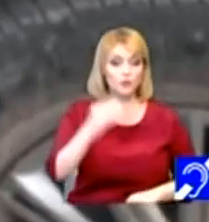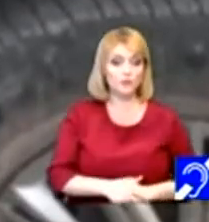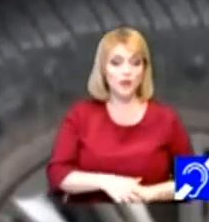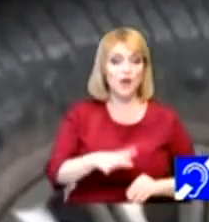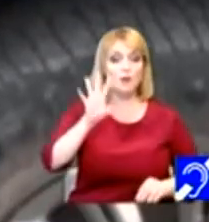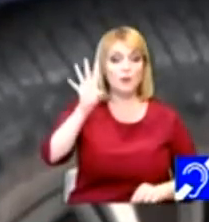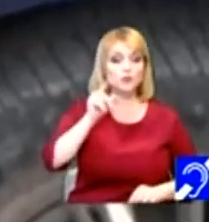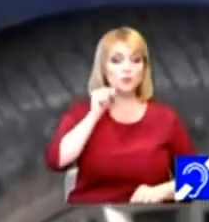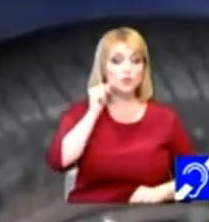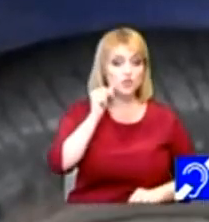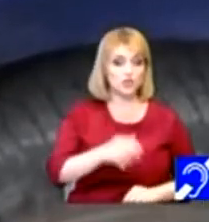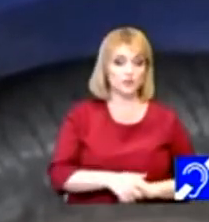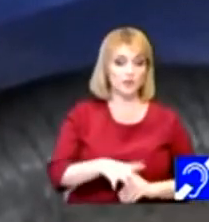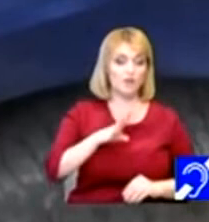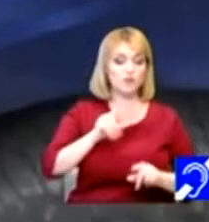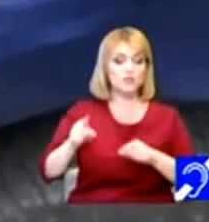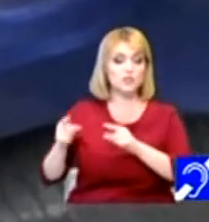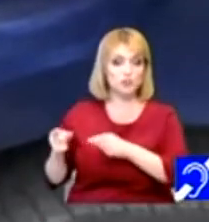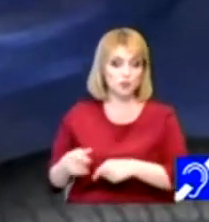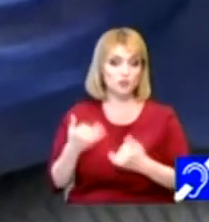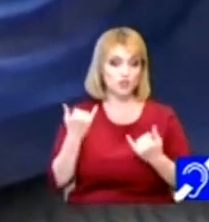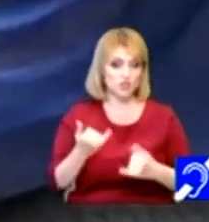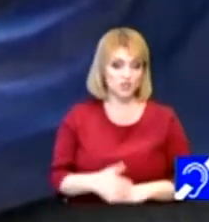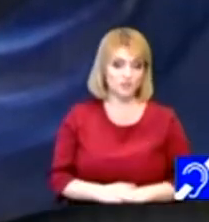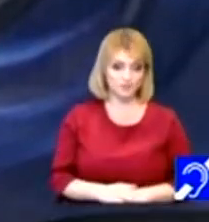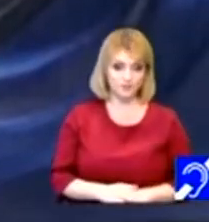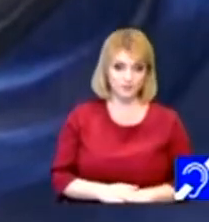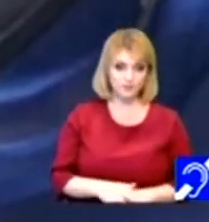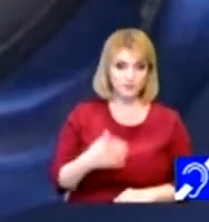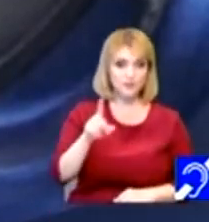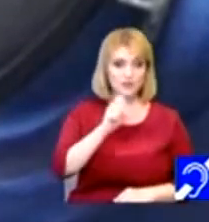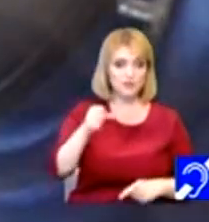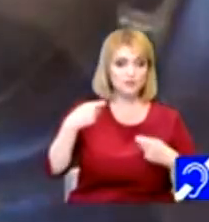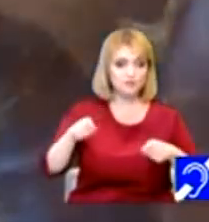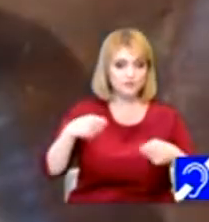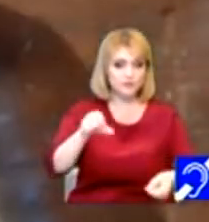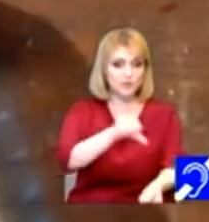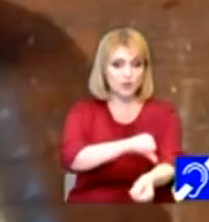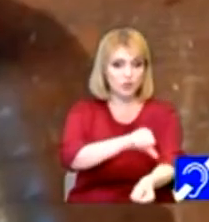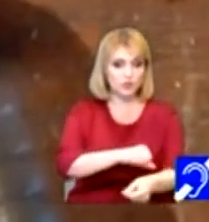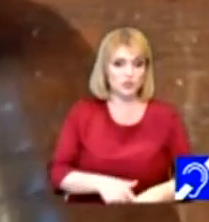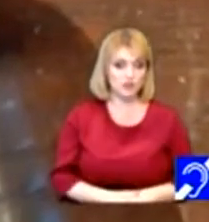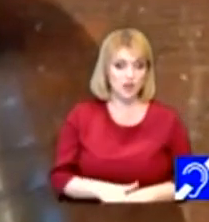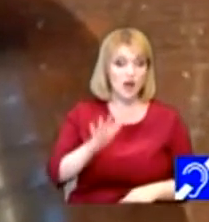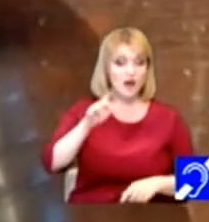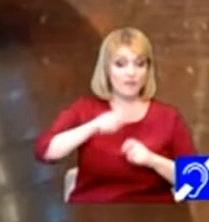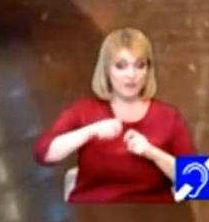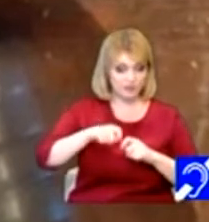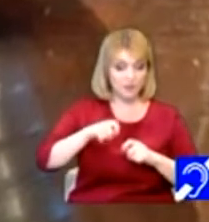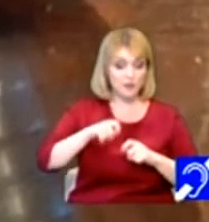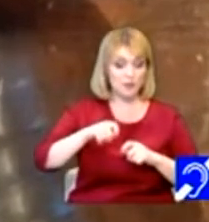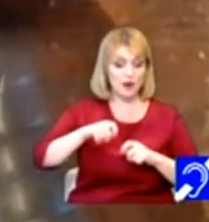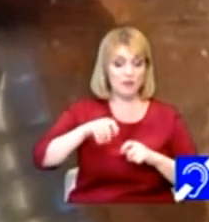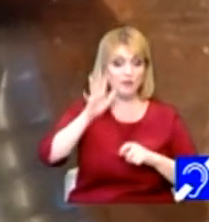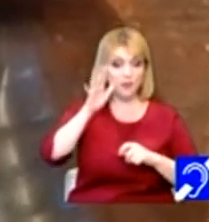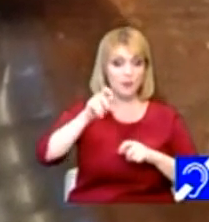și 41 de ani au fost reținuți pentru 72 de ore pentru circulația ilegală a drogurilor. În urma perchezițiilor au fost